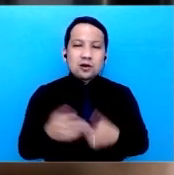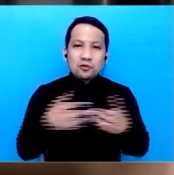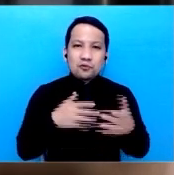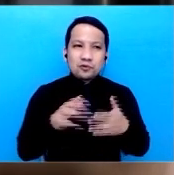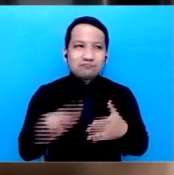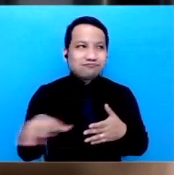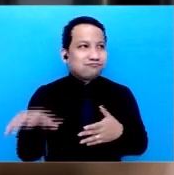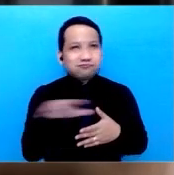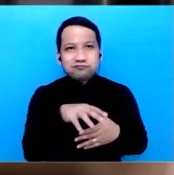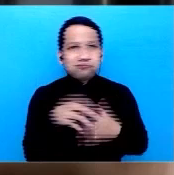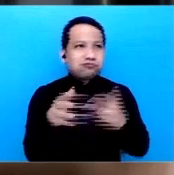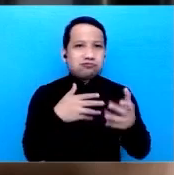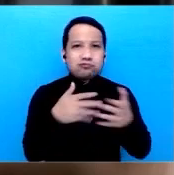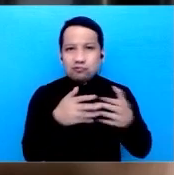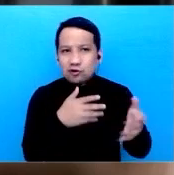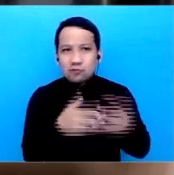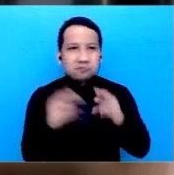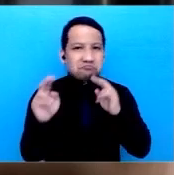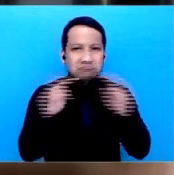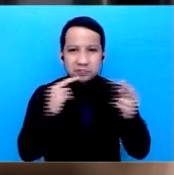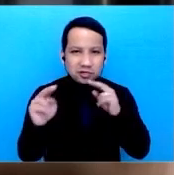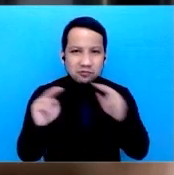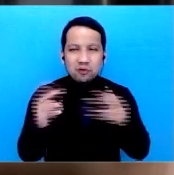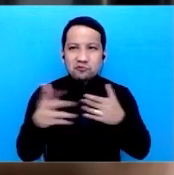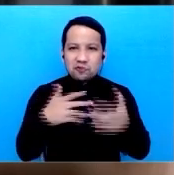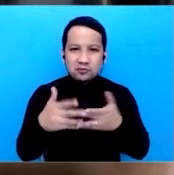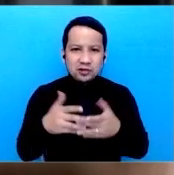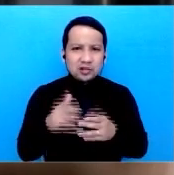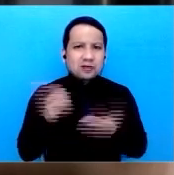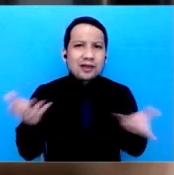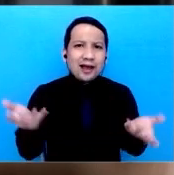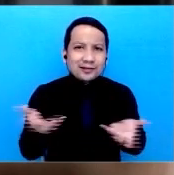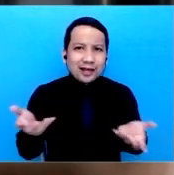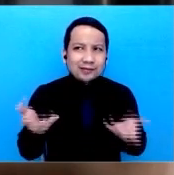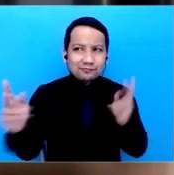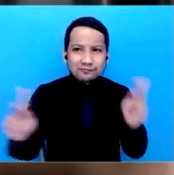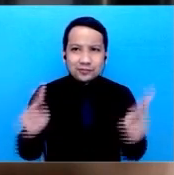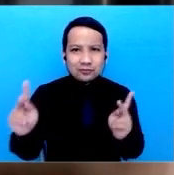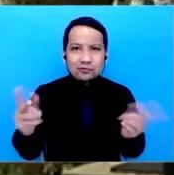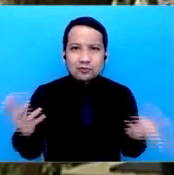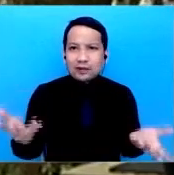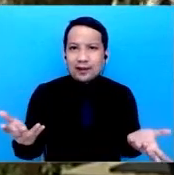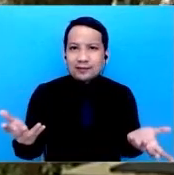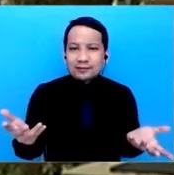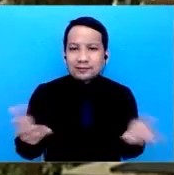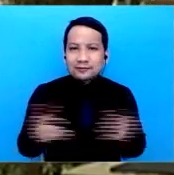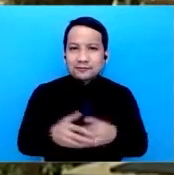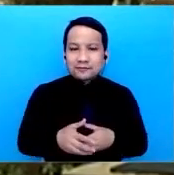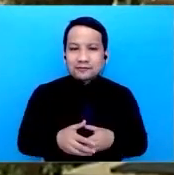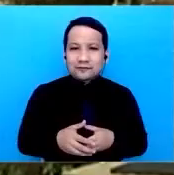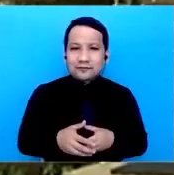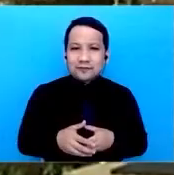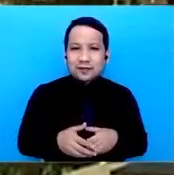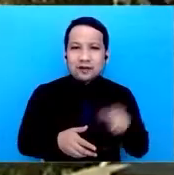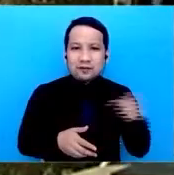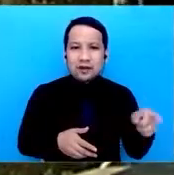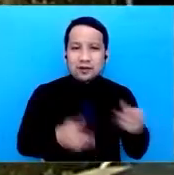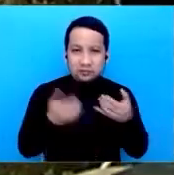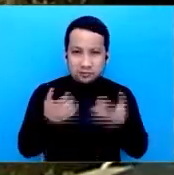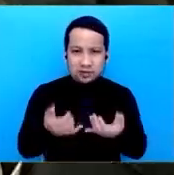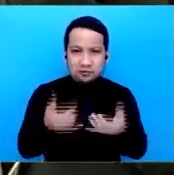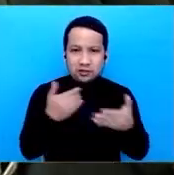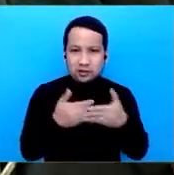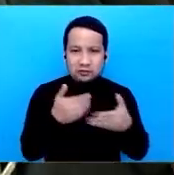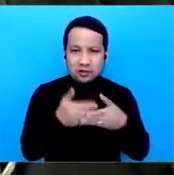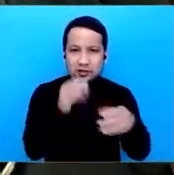know, horse trading, negotiation, and whatnot, no, nasaan ang taong bayan sa lahat ng ito? At itong nalalapit na eleksyon,